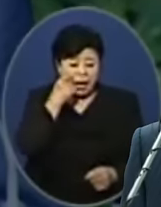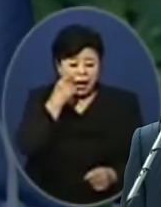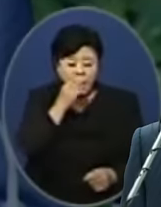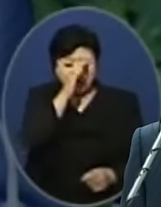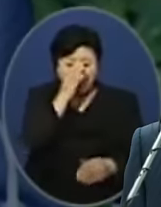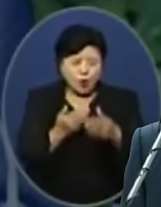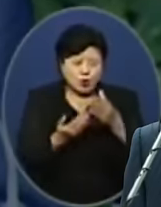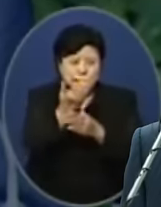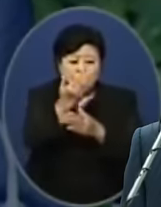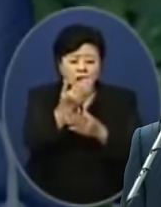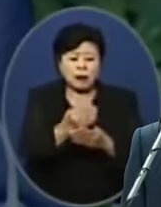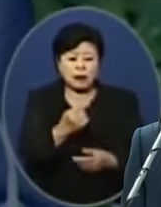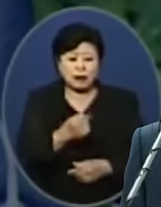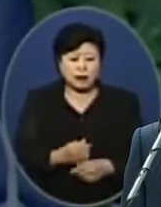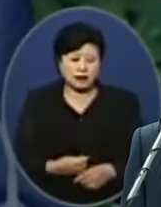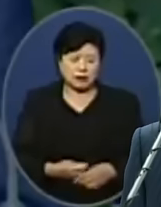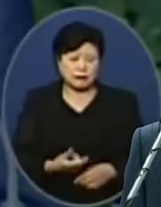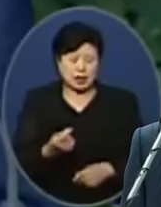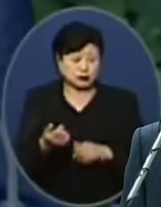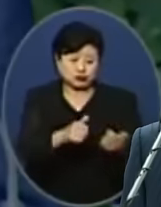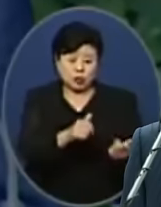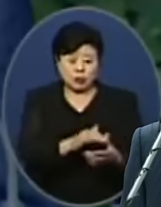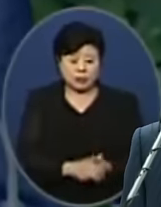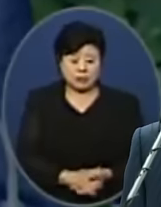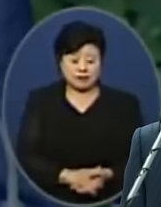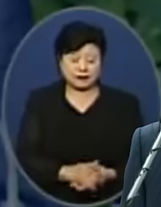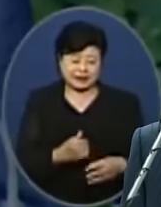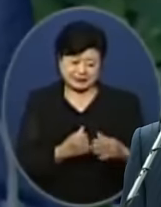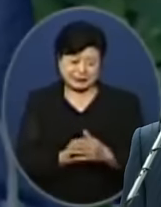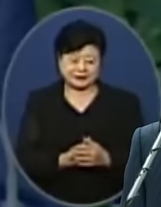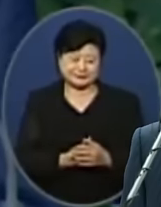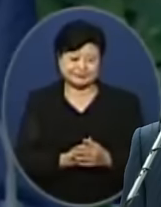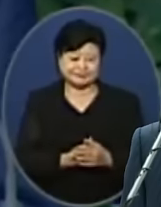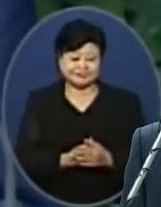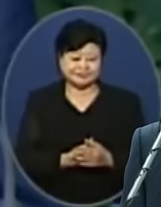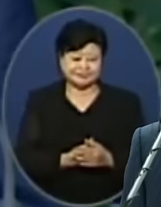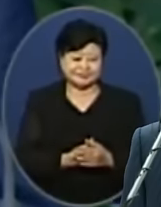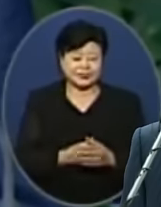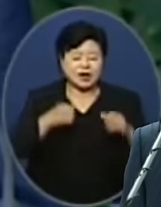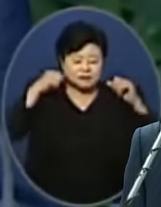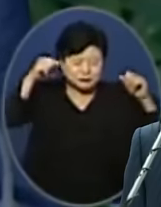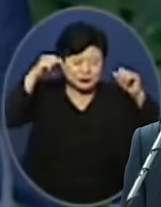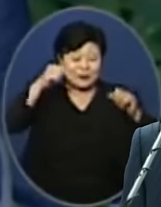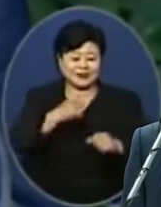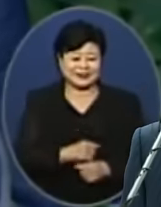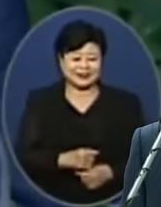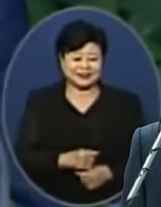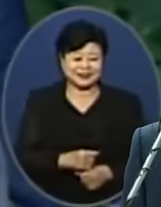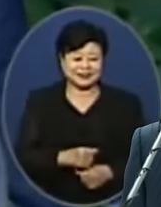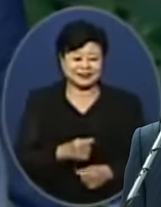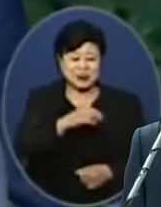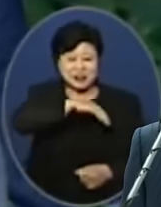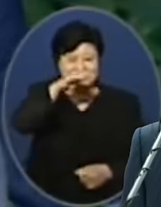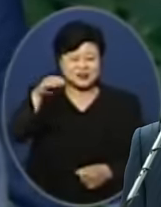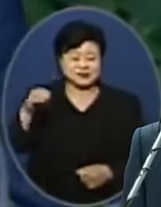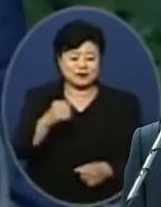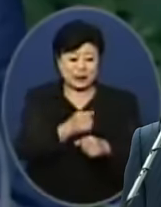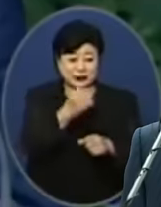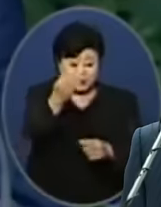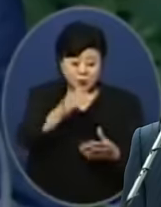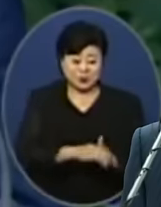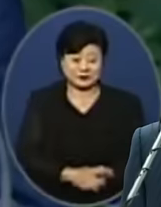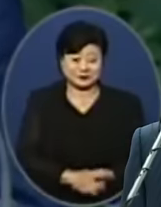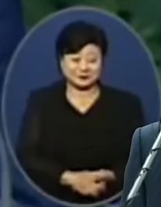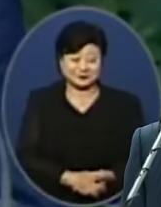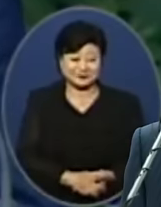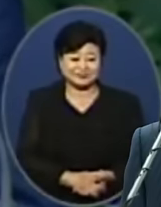병이 쉽게 들고 쉽게 죽습니다. 그러므로 운동을 하라는 것은 근육이 생기기 때문인 것입니다.